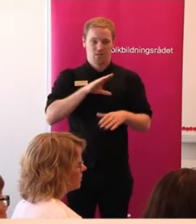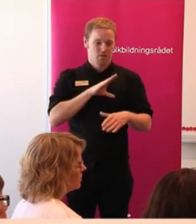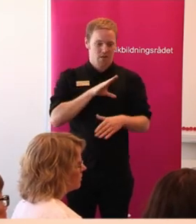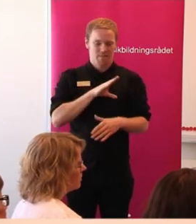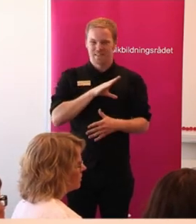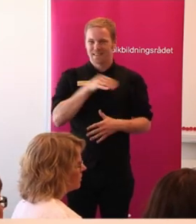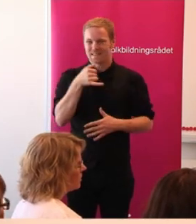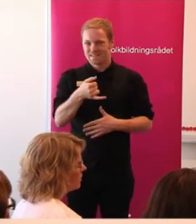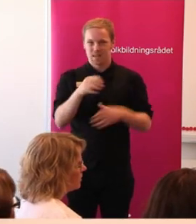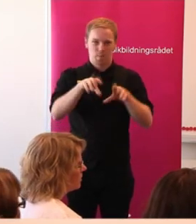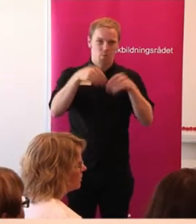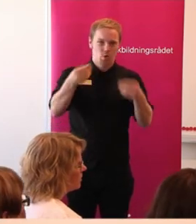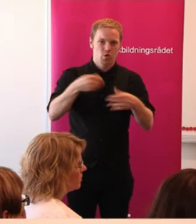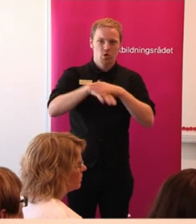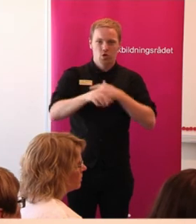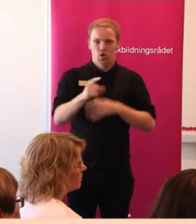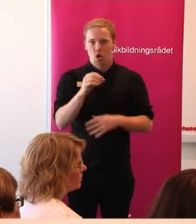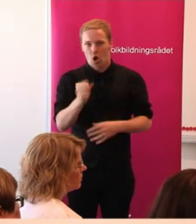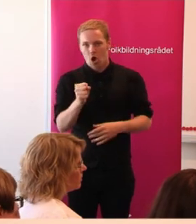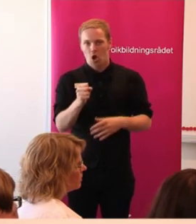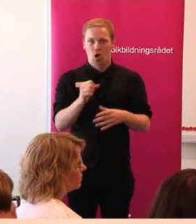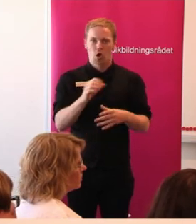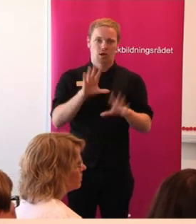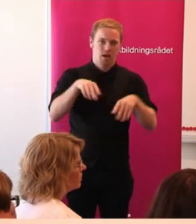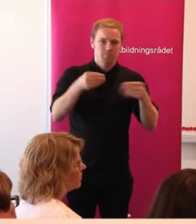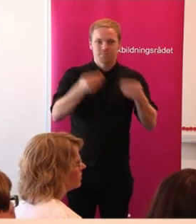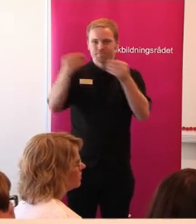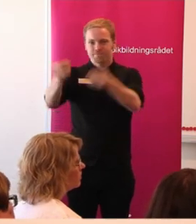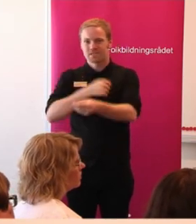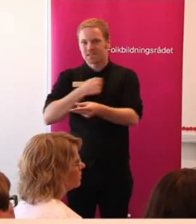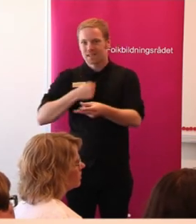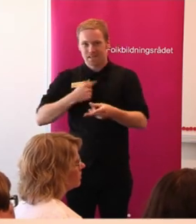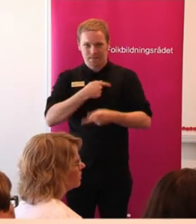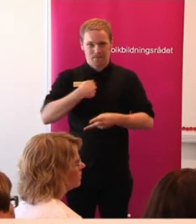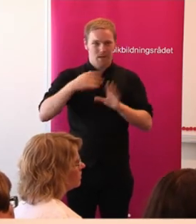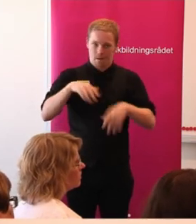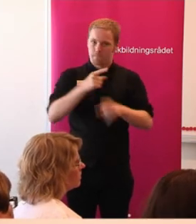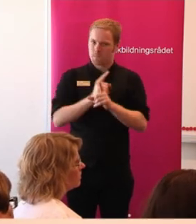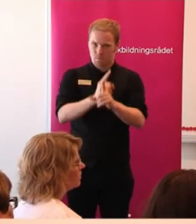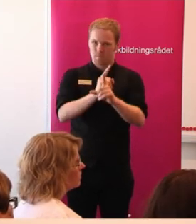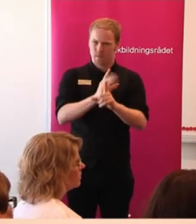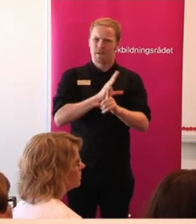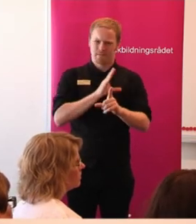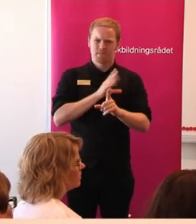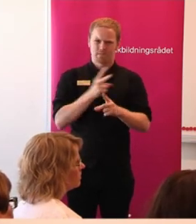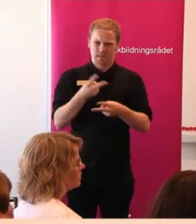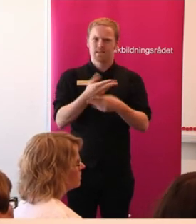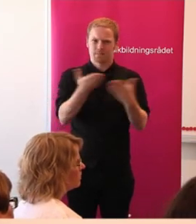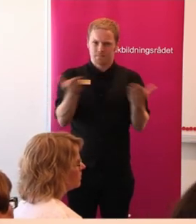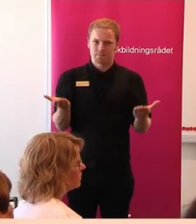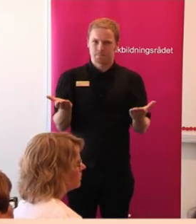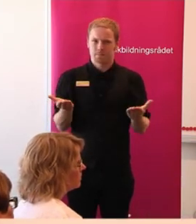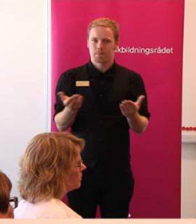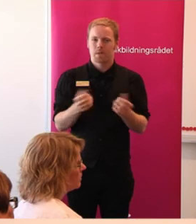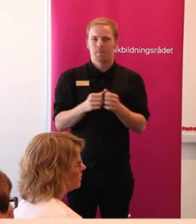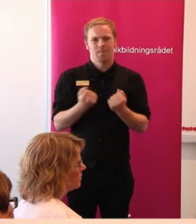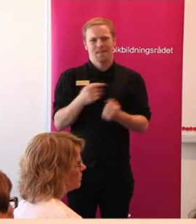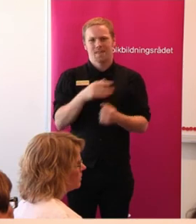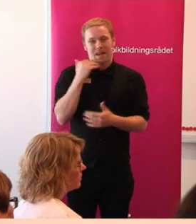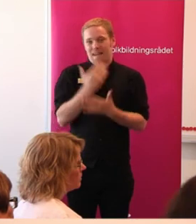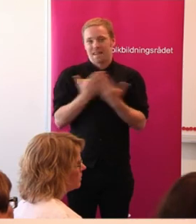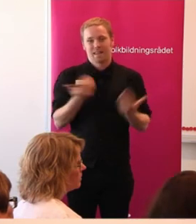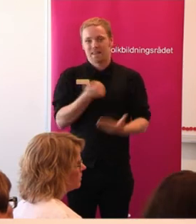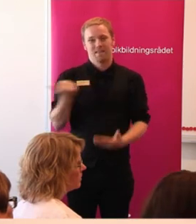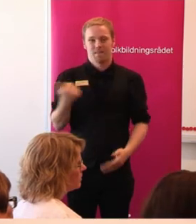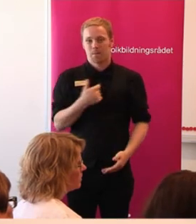har ju regeringen, vi har följt upp det i budgetdialog och så vidare. Mm. Så att, jag menar, det finns ju presenterat på det sättet. Men det räcker ju inte att vi